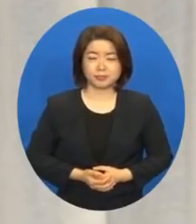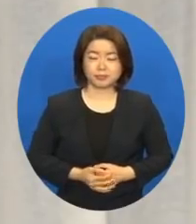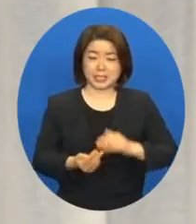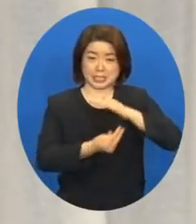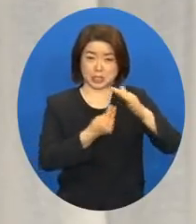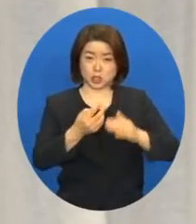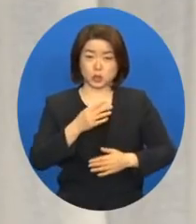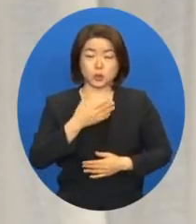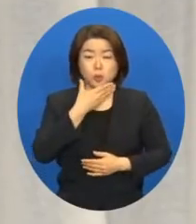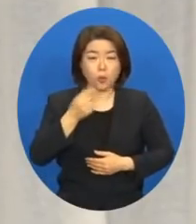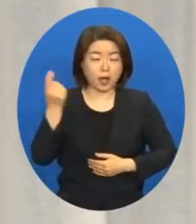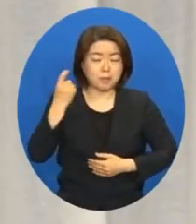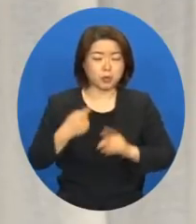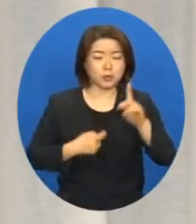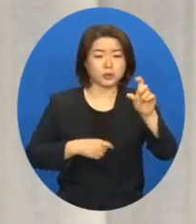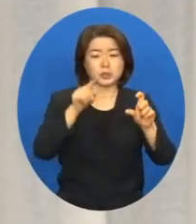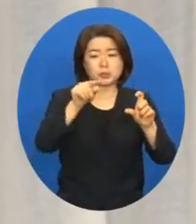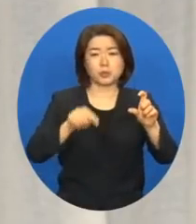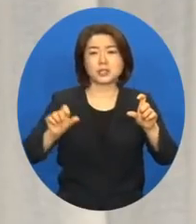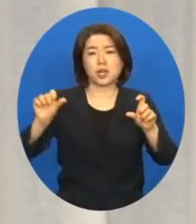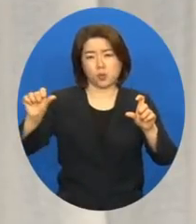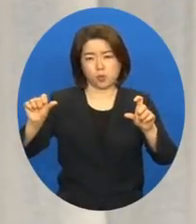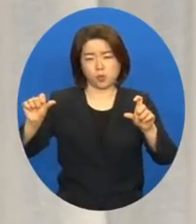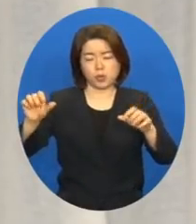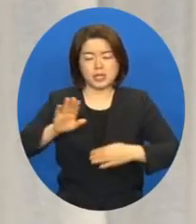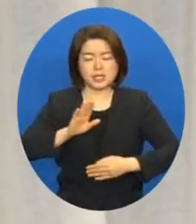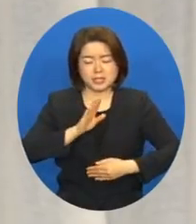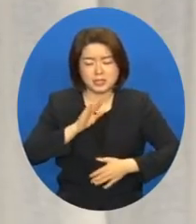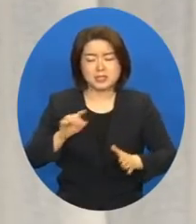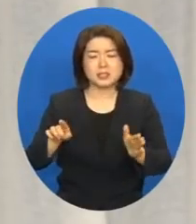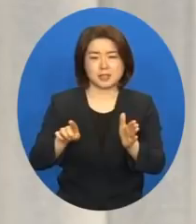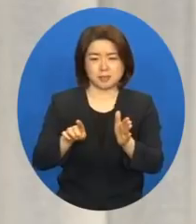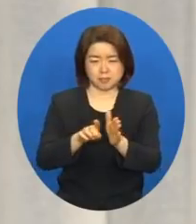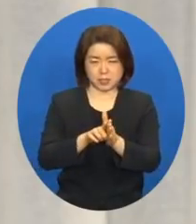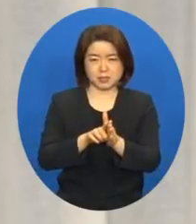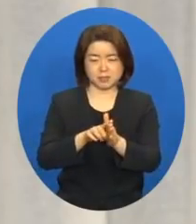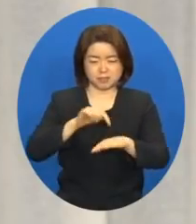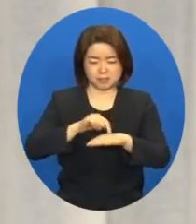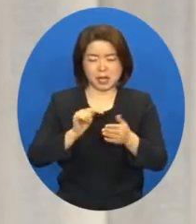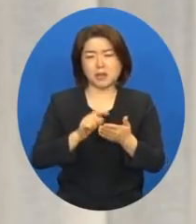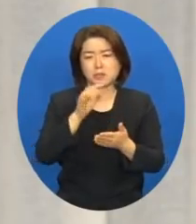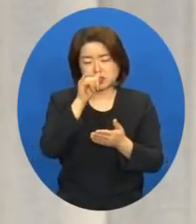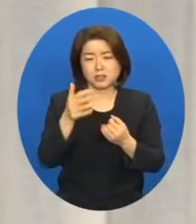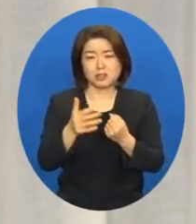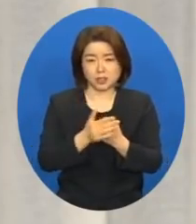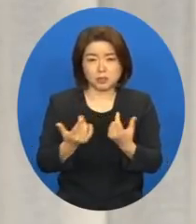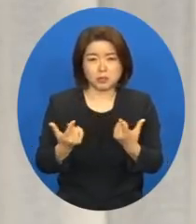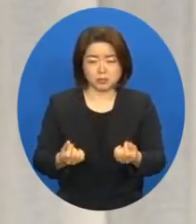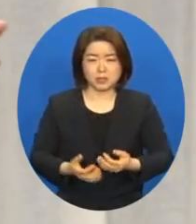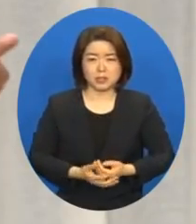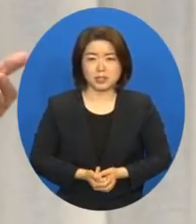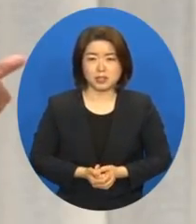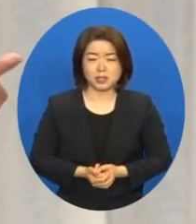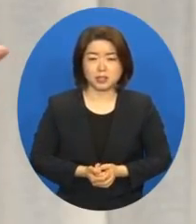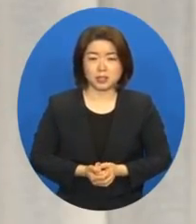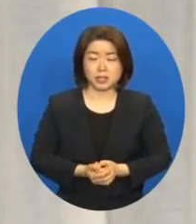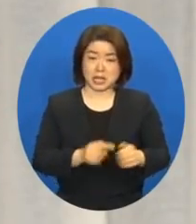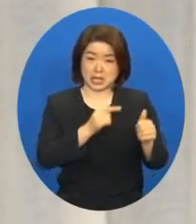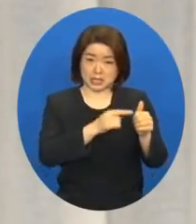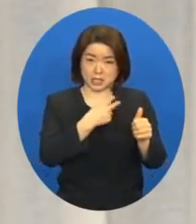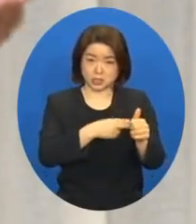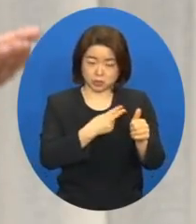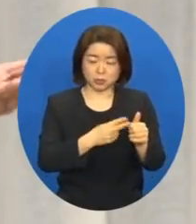요한복음 15장 5절 말씀을 그가 진짜 믿은 날이 있었기 때문입니다. 허드슨 테일러